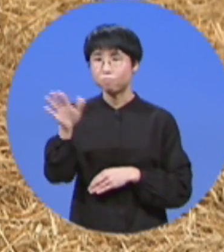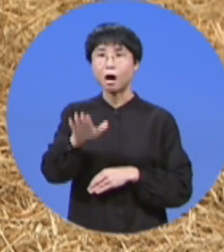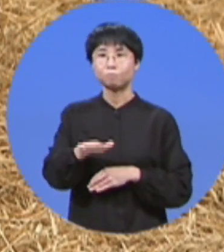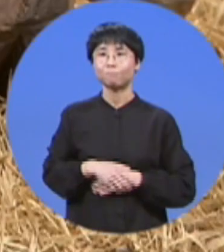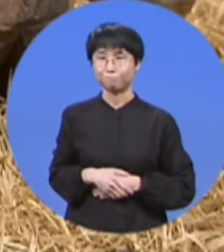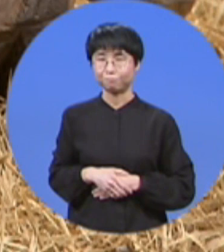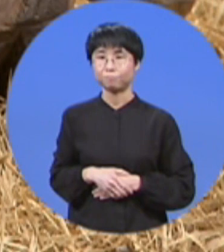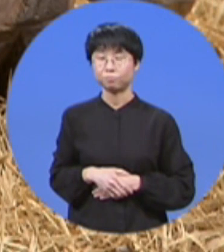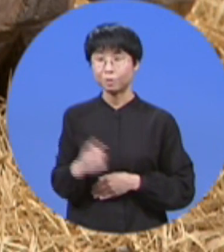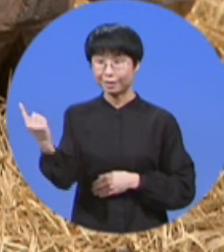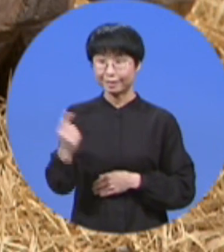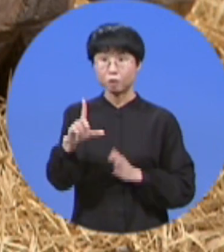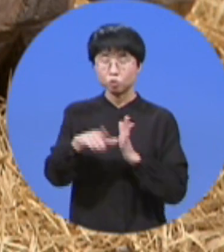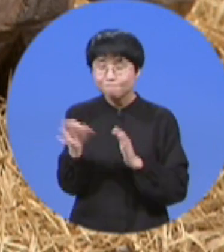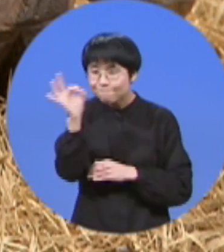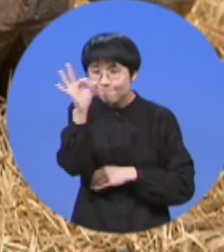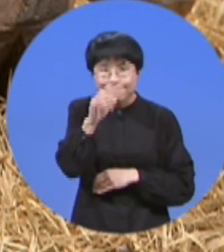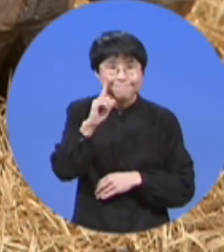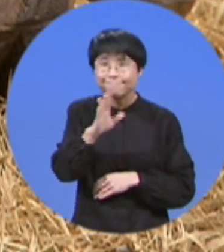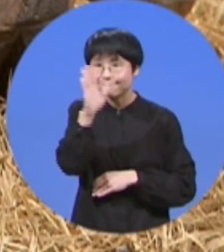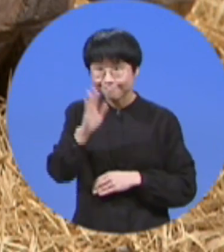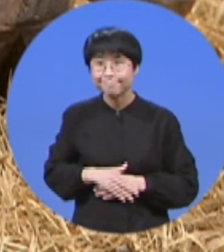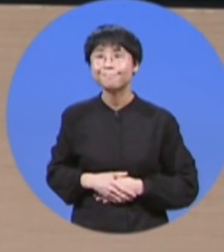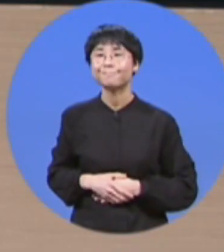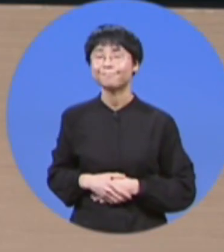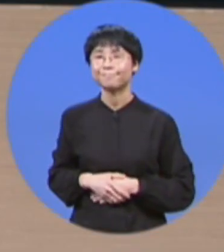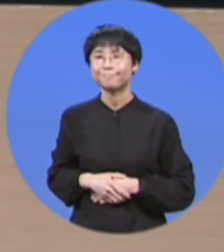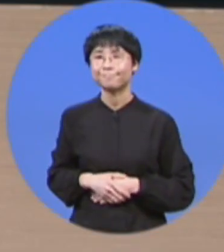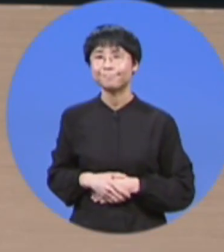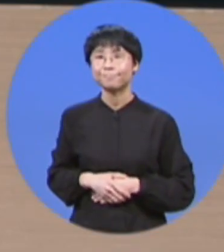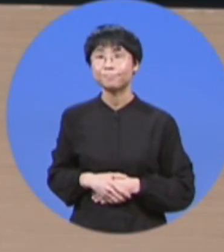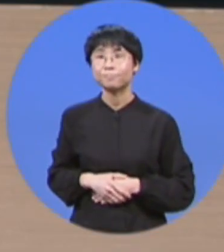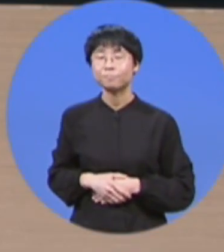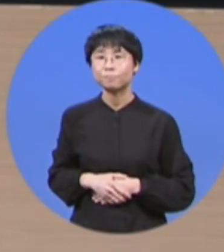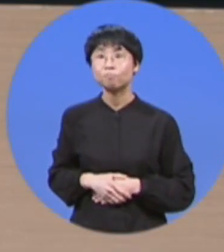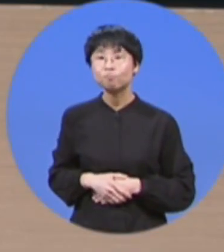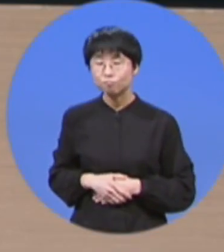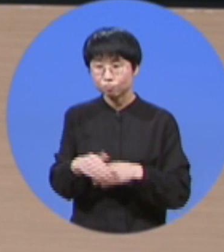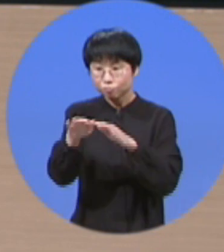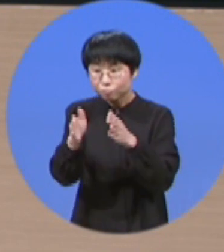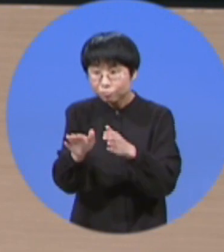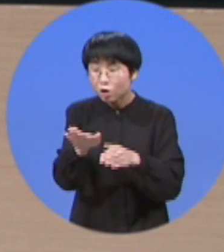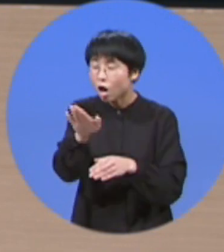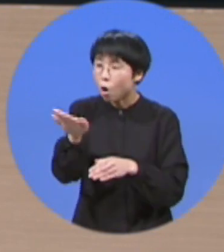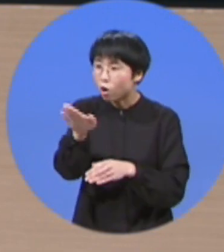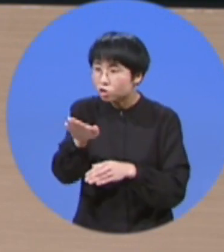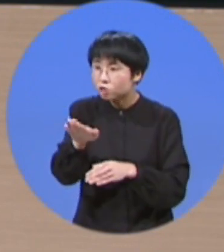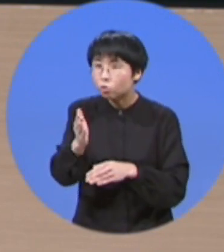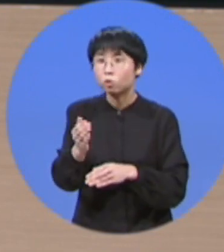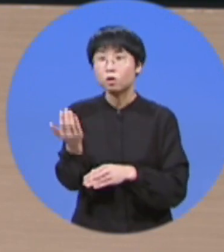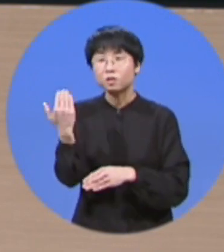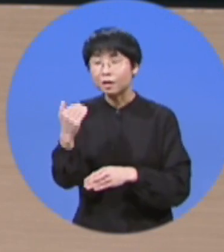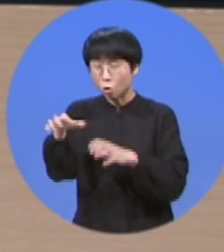です。訪れた際には探してみてください。 アナグマの像も可愛いんですけれど前半